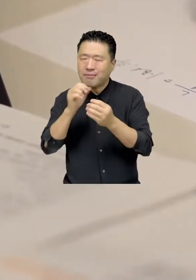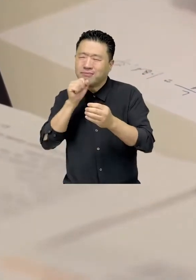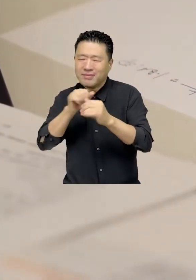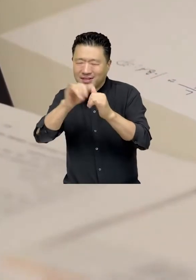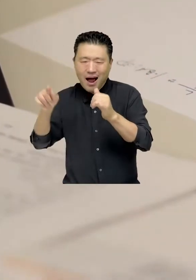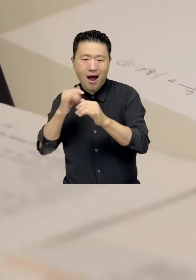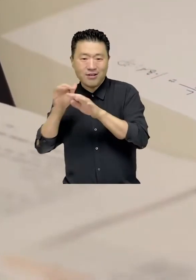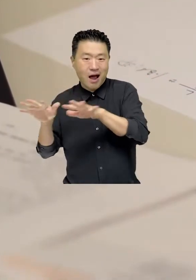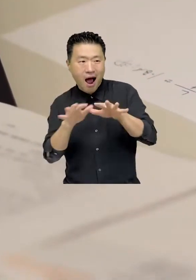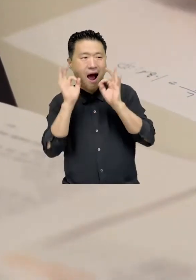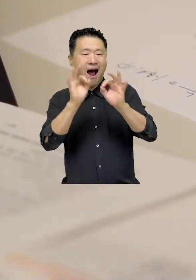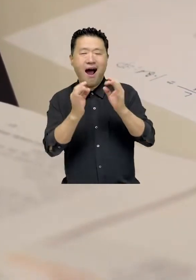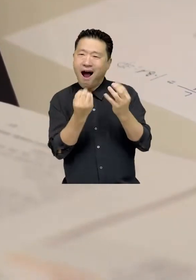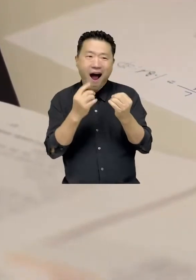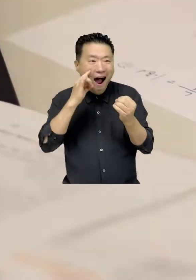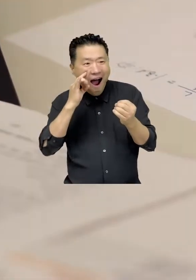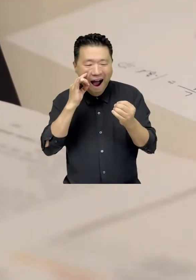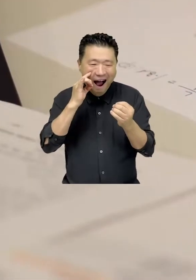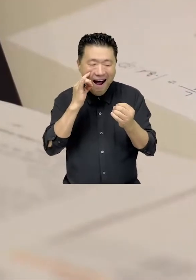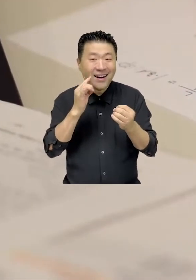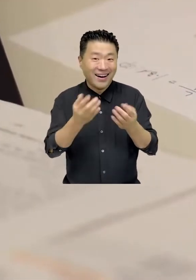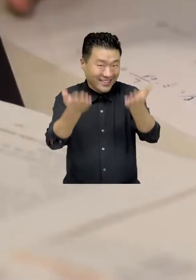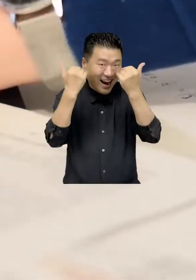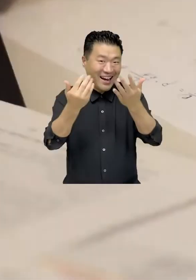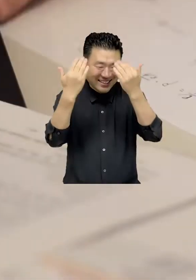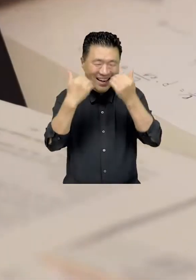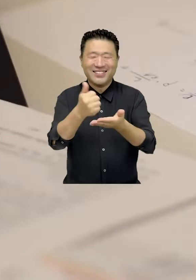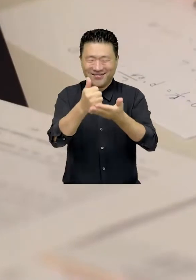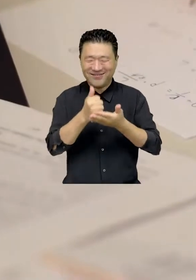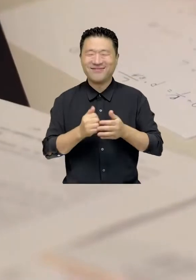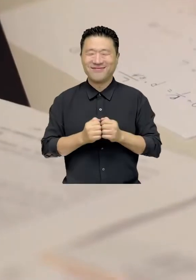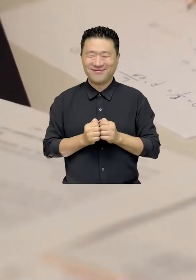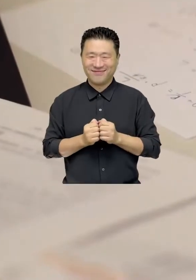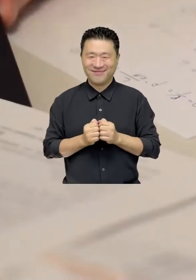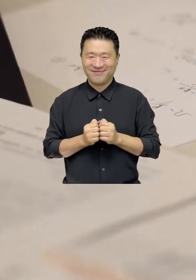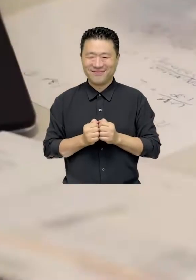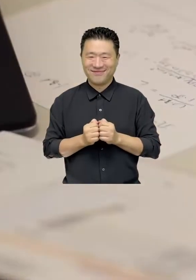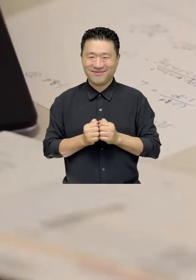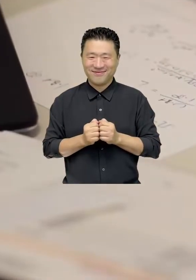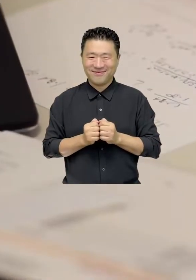마니아가 풀어놓은 흥미진진한 수학의 세계로 여러분을